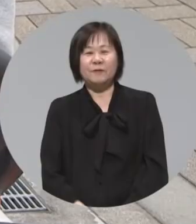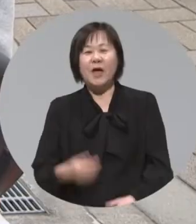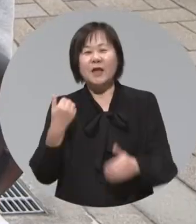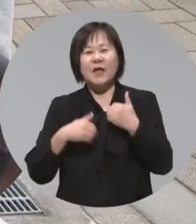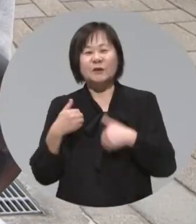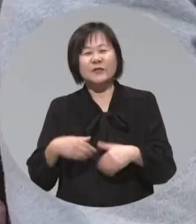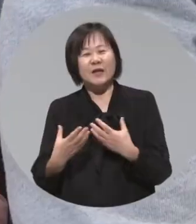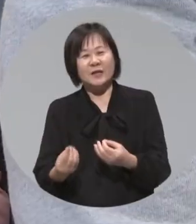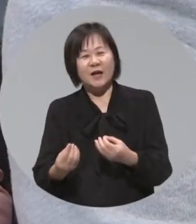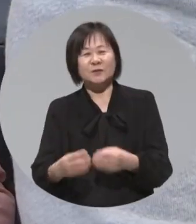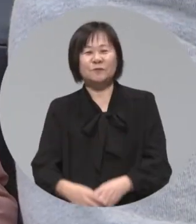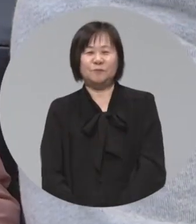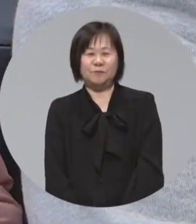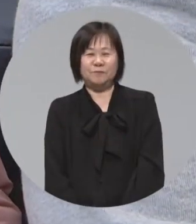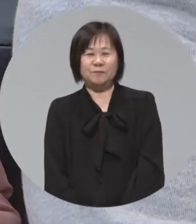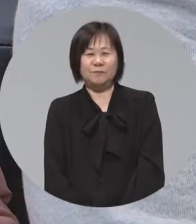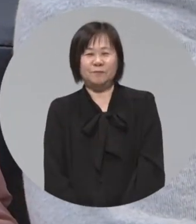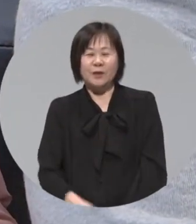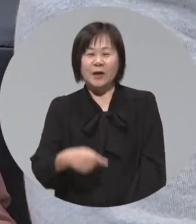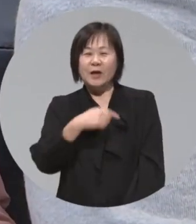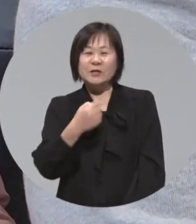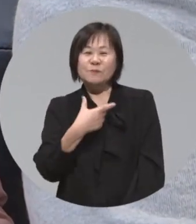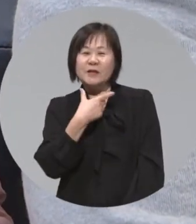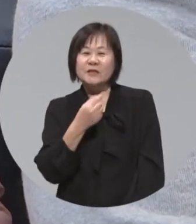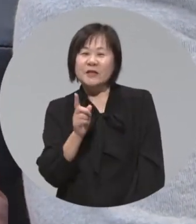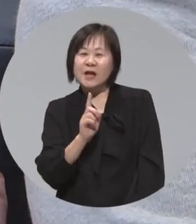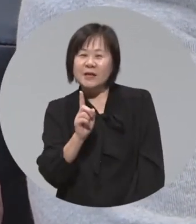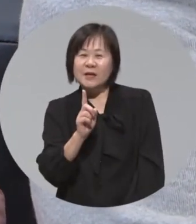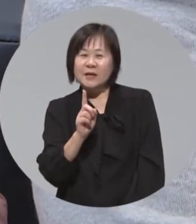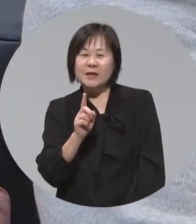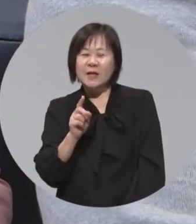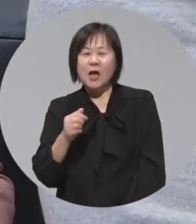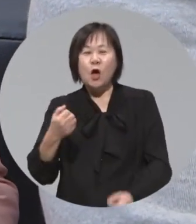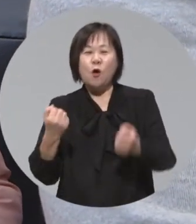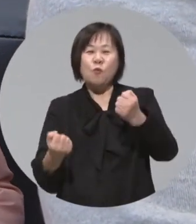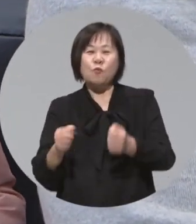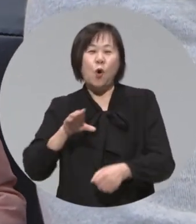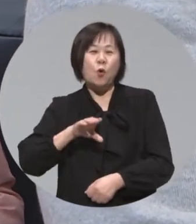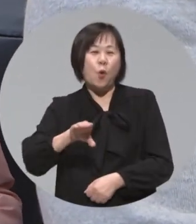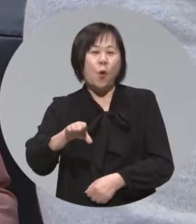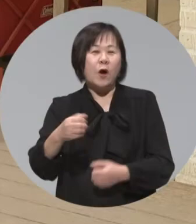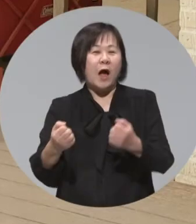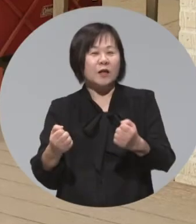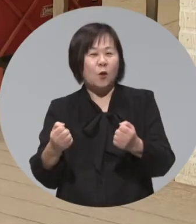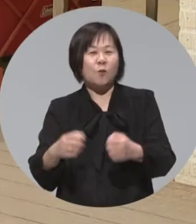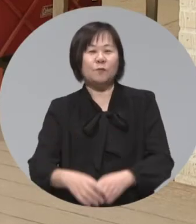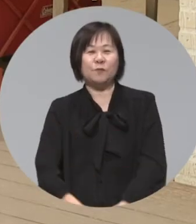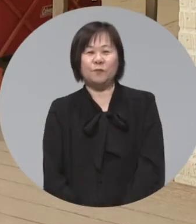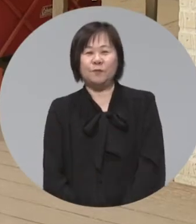かった。 じゃあ一番好きなアトラクション何？ ゴーカート。